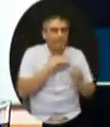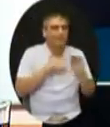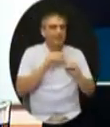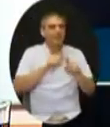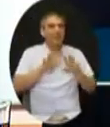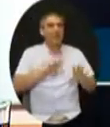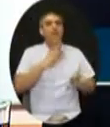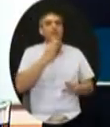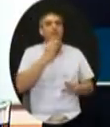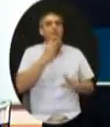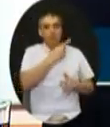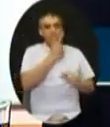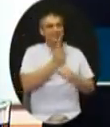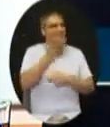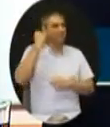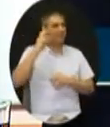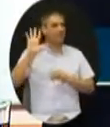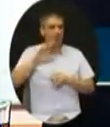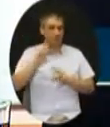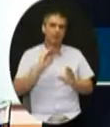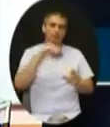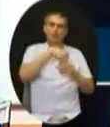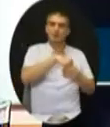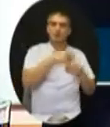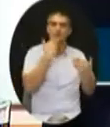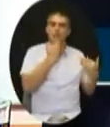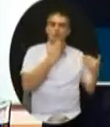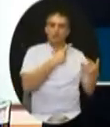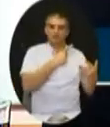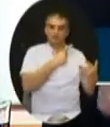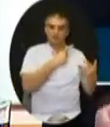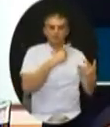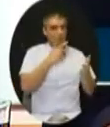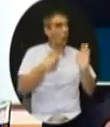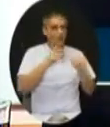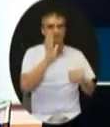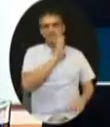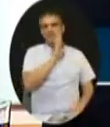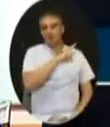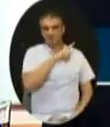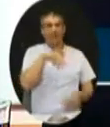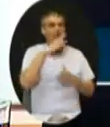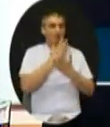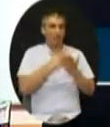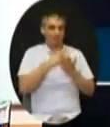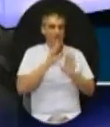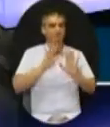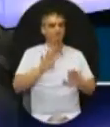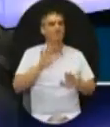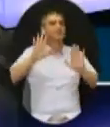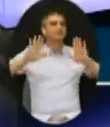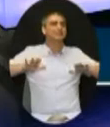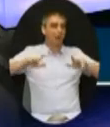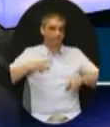של האנטישמיות הקלאסית האירופאית זולגים גם לתוך האנטישמיות המודרנית, שהיא רובה מערבית, חלקה גם אנטישמיות